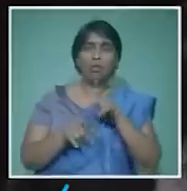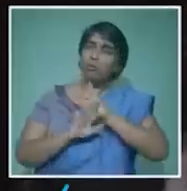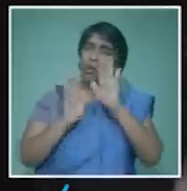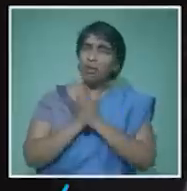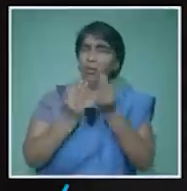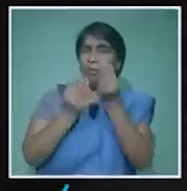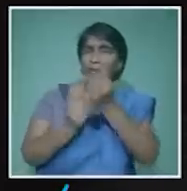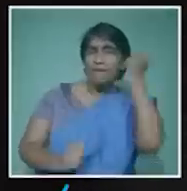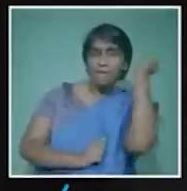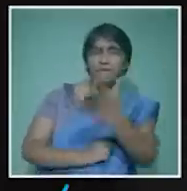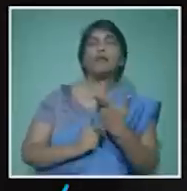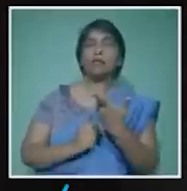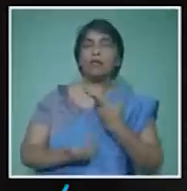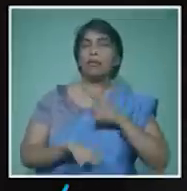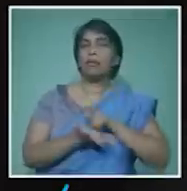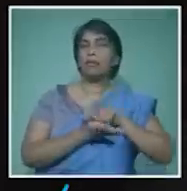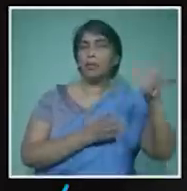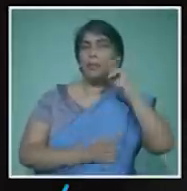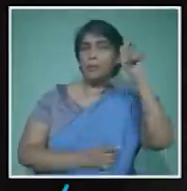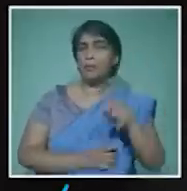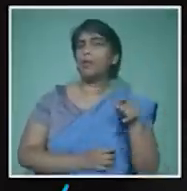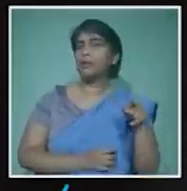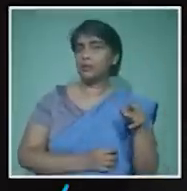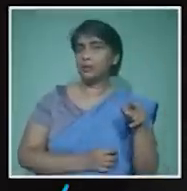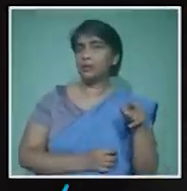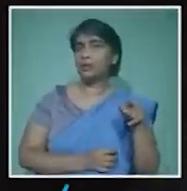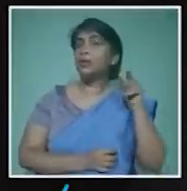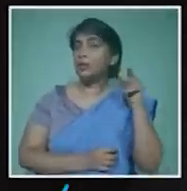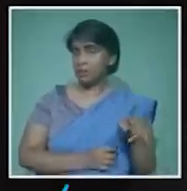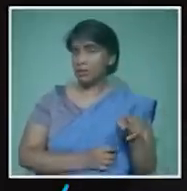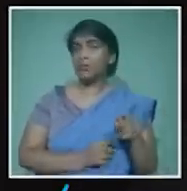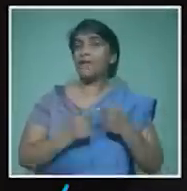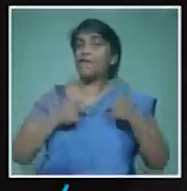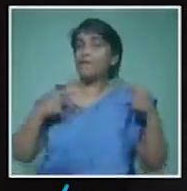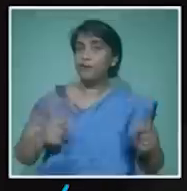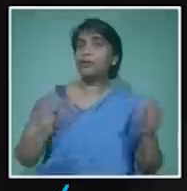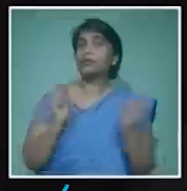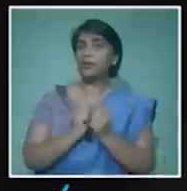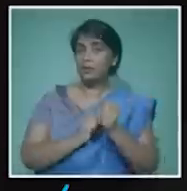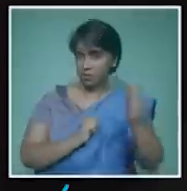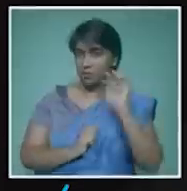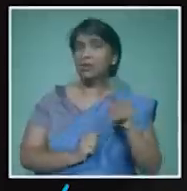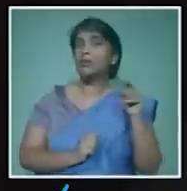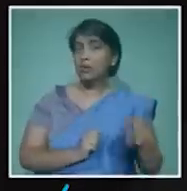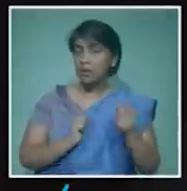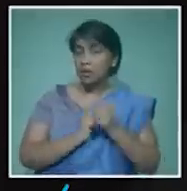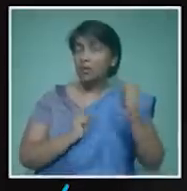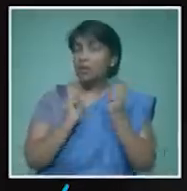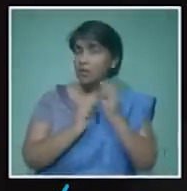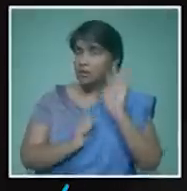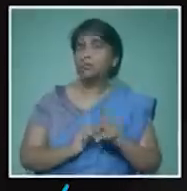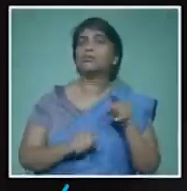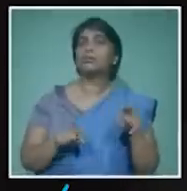සියුම්ම තැනට තමයි මේ පාලද කවුද කියන මේ මිනිස්සයා කරලා තියෙන්නේ. ඉතින් මේකට විරුද්ධව අපි ඇක්ෂන් එකක් ගත යුතුමයි. ගන්න ඇක්ෂන් එක